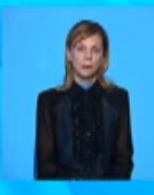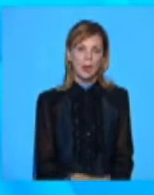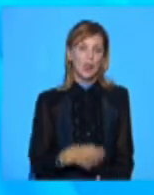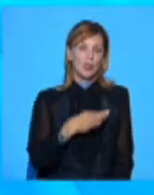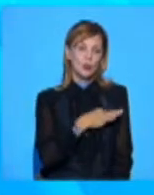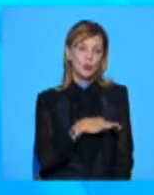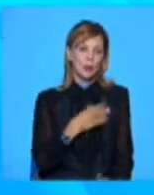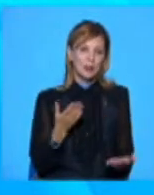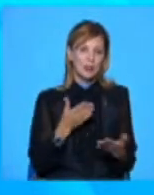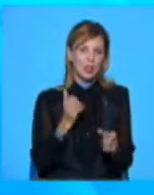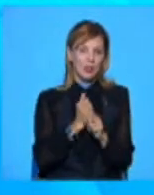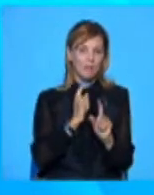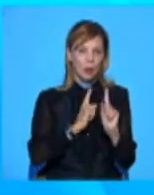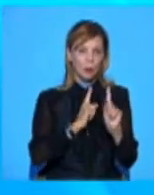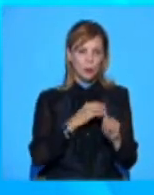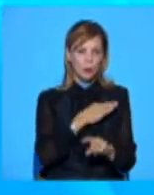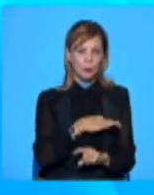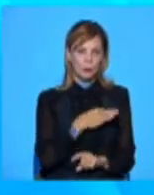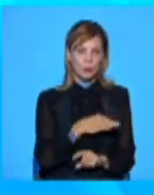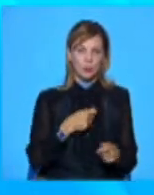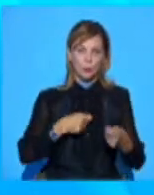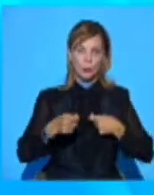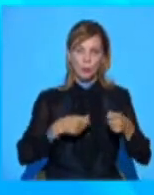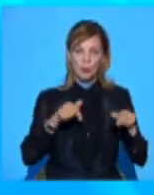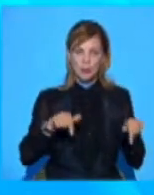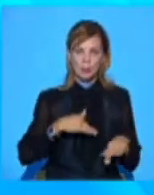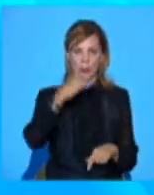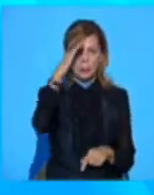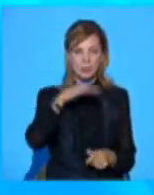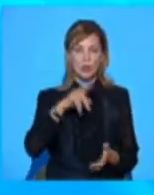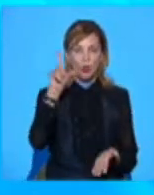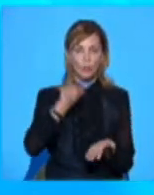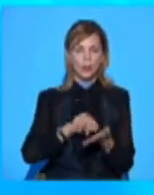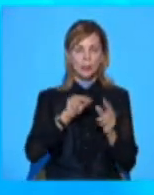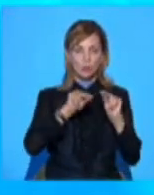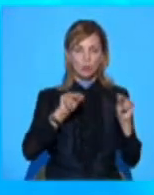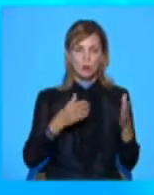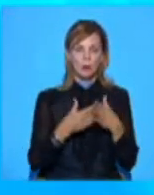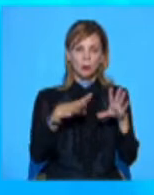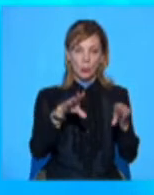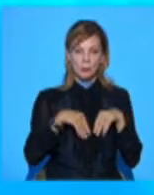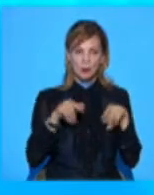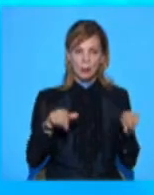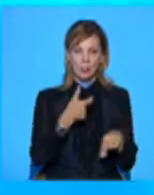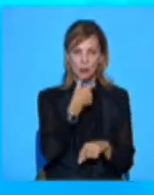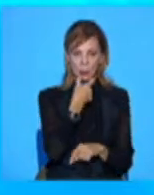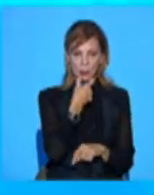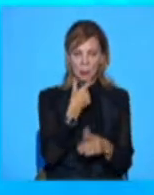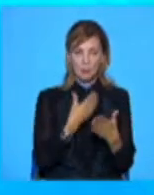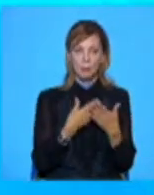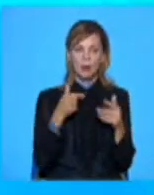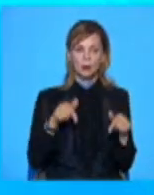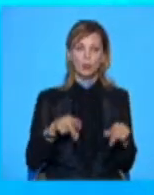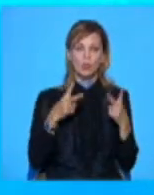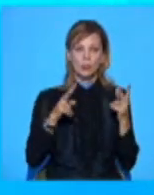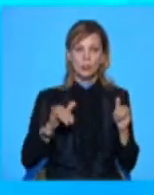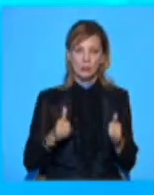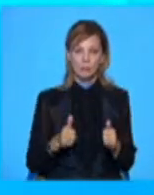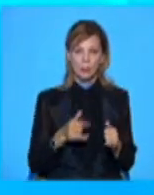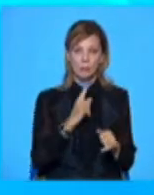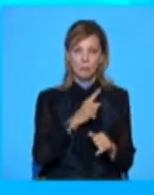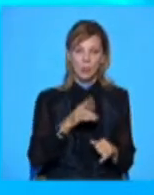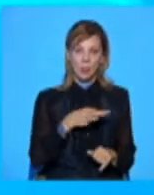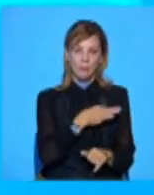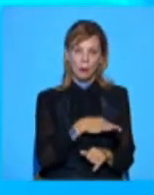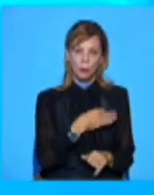Așadar, studenții care urmează cursurile Universității din Craiova promovează în aceste zile oferta educațională pentru admiterea din acest an. Pentru acest